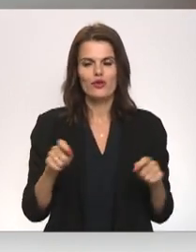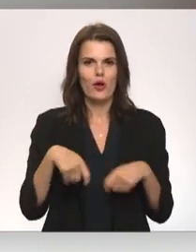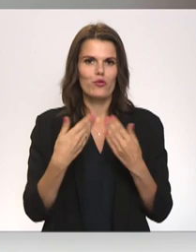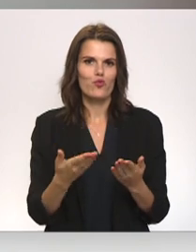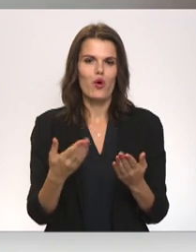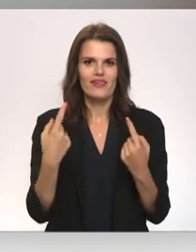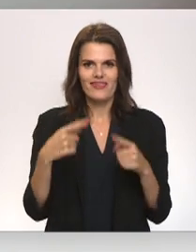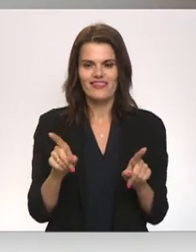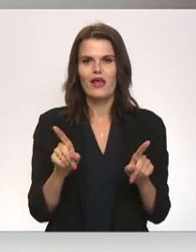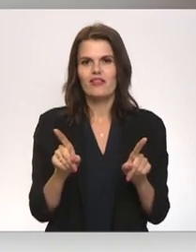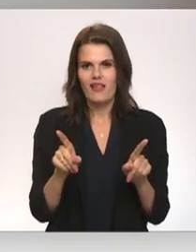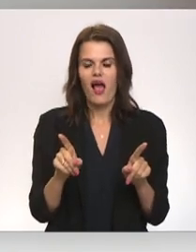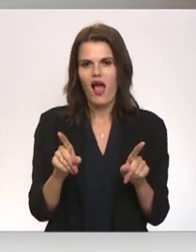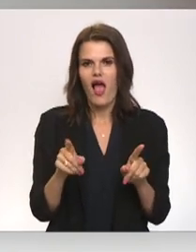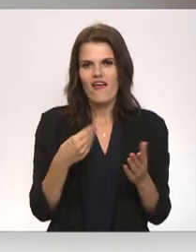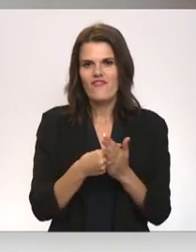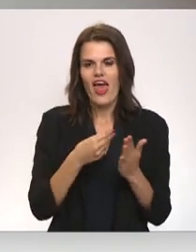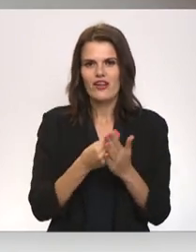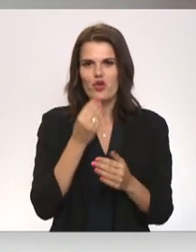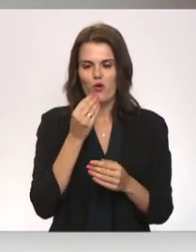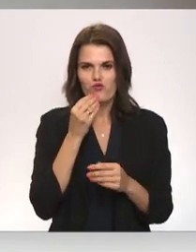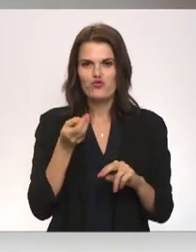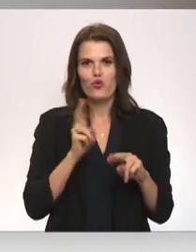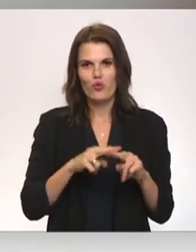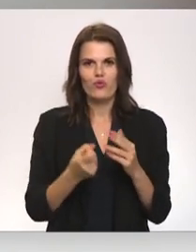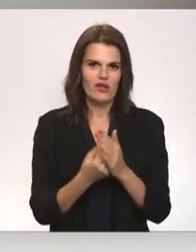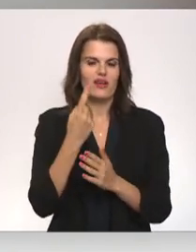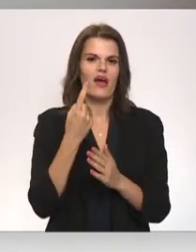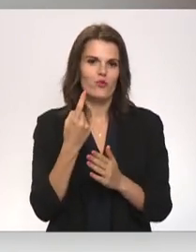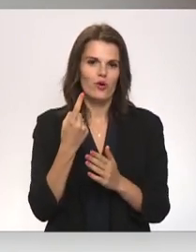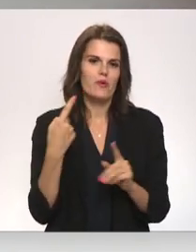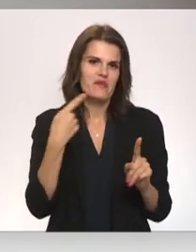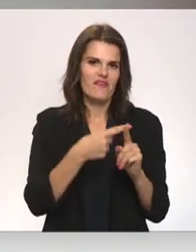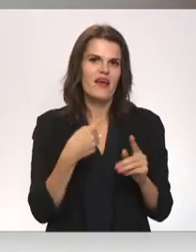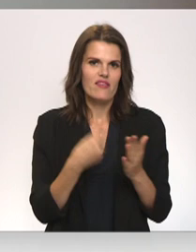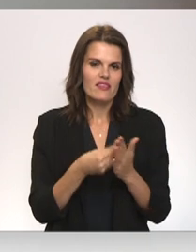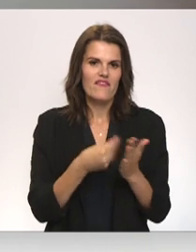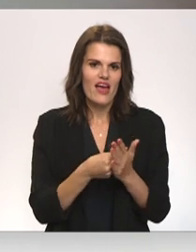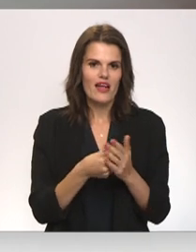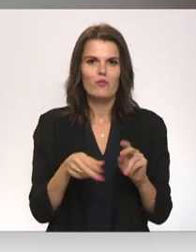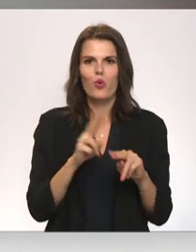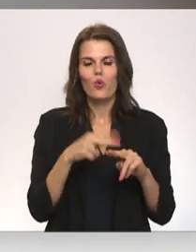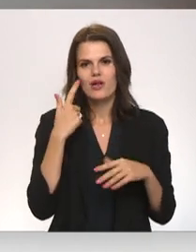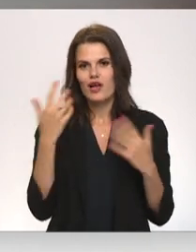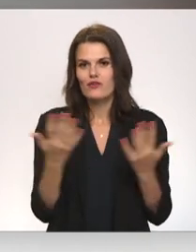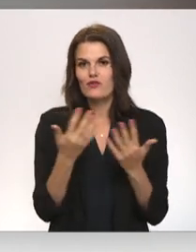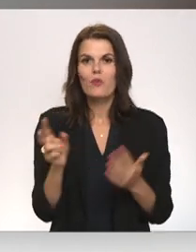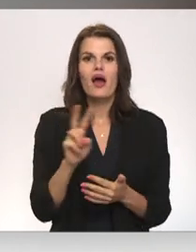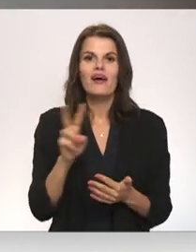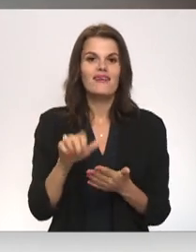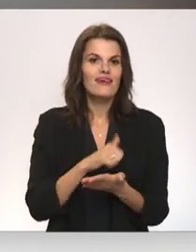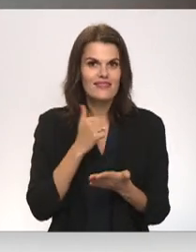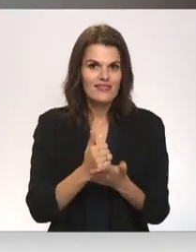viņam citu vērtību un arī radot šo nu, pievienotu vērtību. Un es domāju, kas ir galvenais,